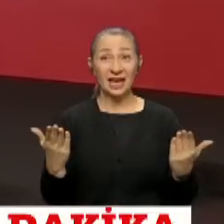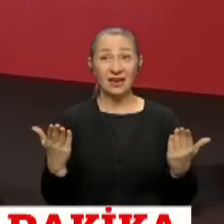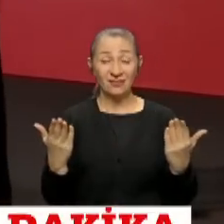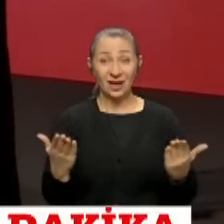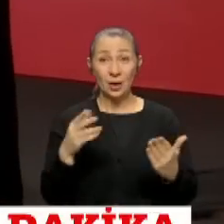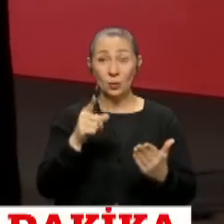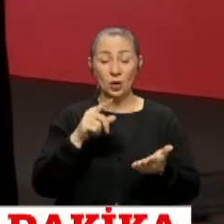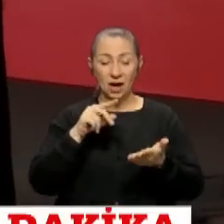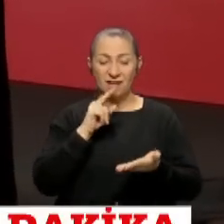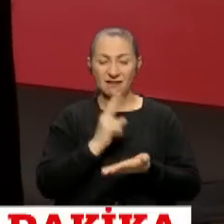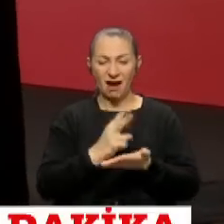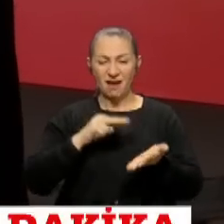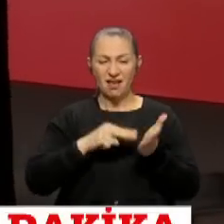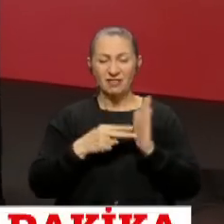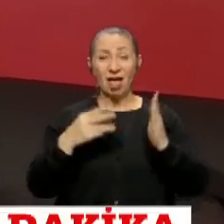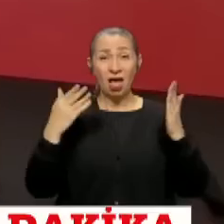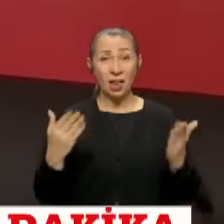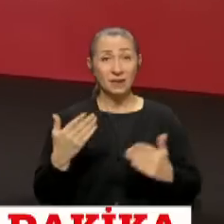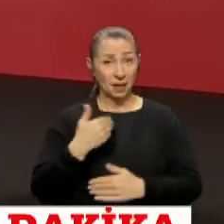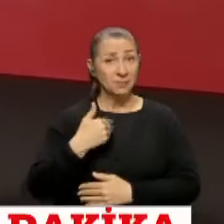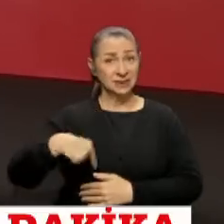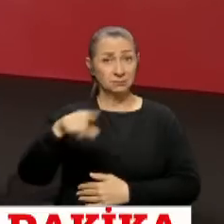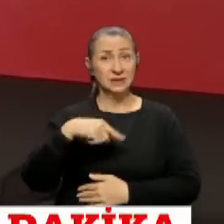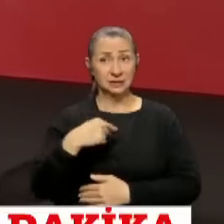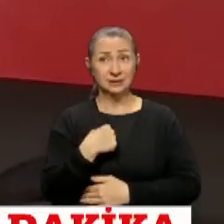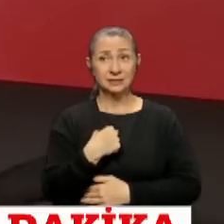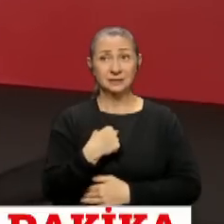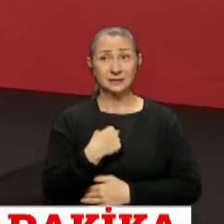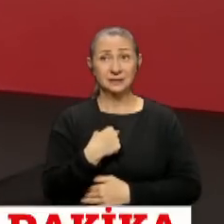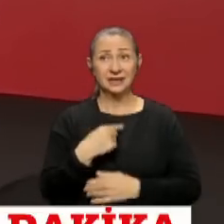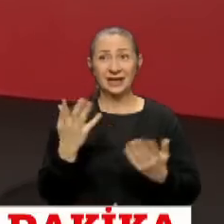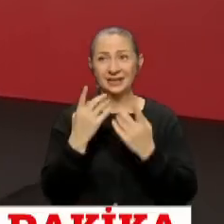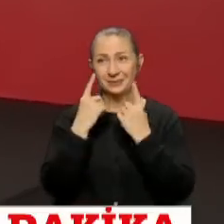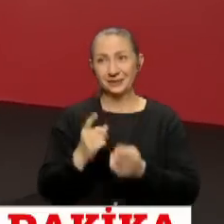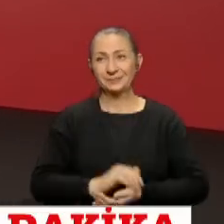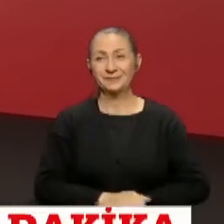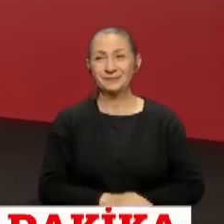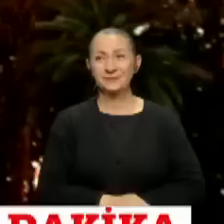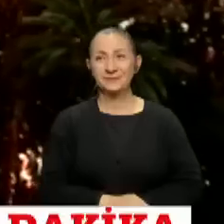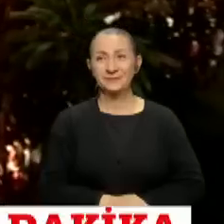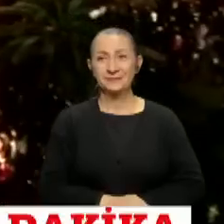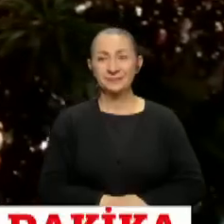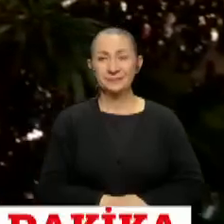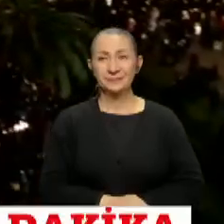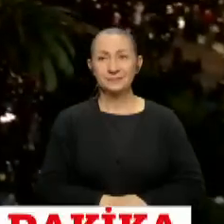Ve bu irade elbette ki bizimdir. Hadi bakalım.